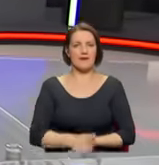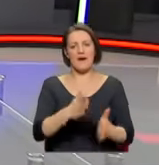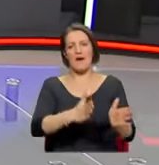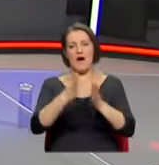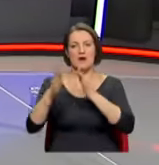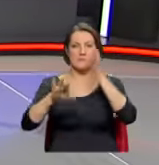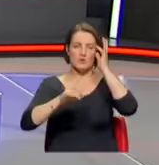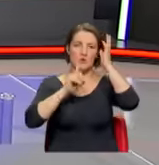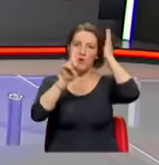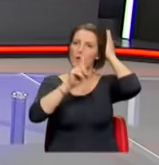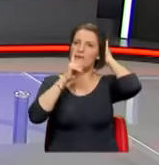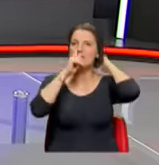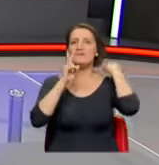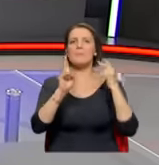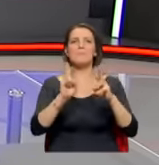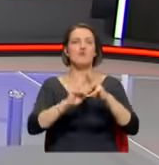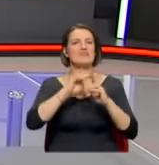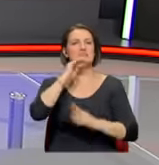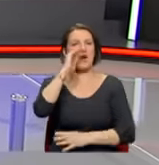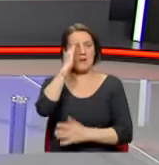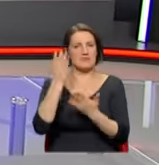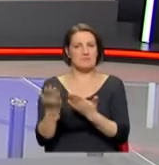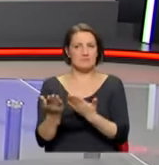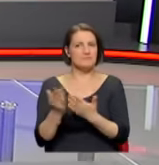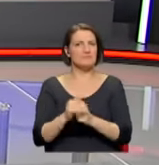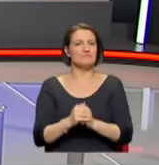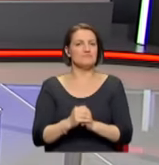Ayrıca bugün 10 Nisan polis bayramı.